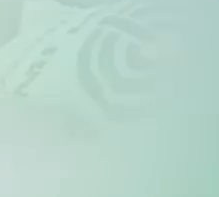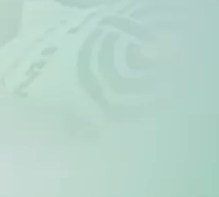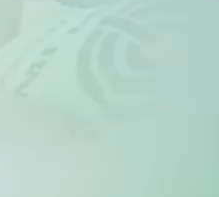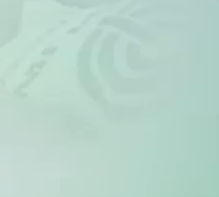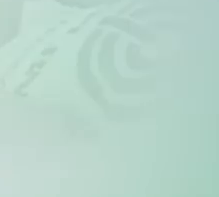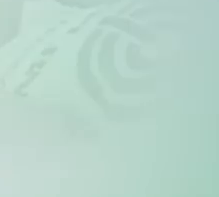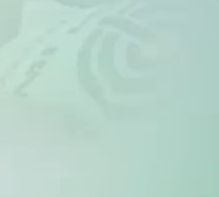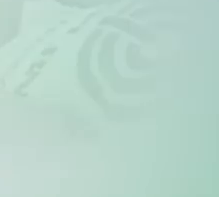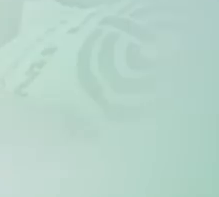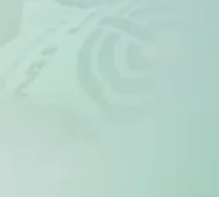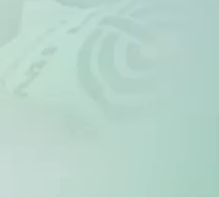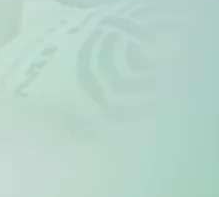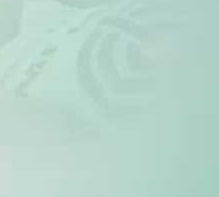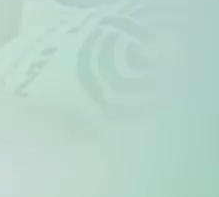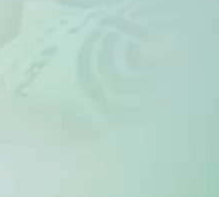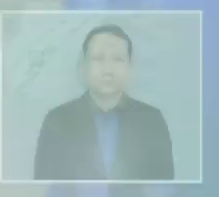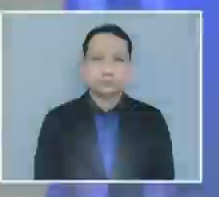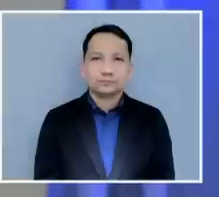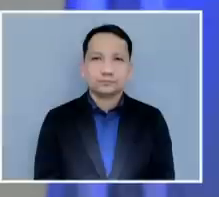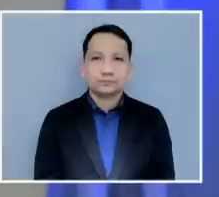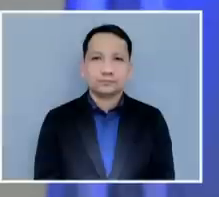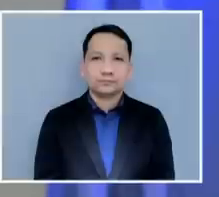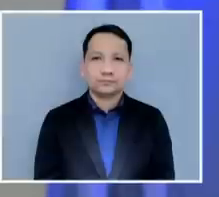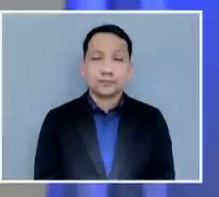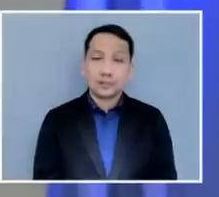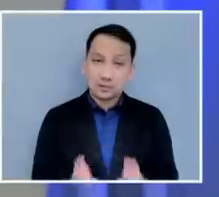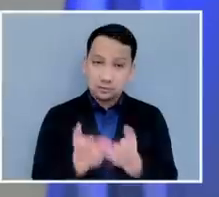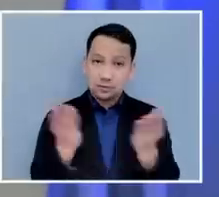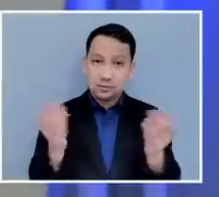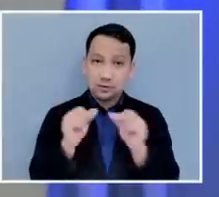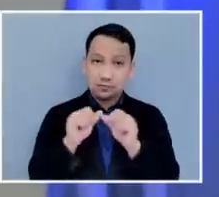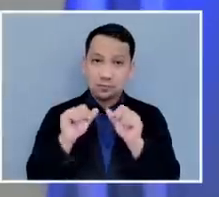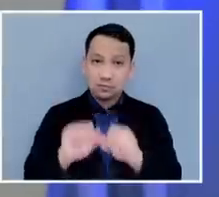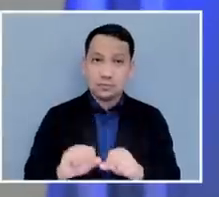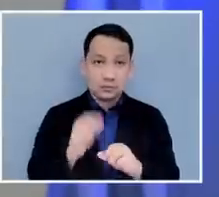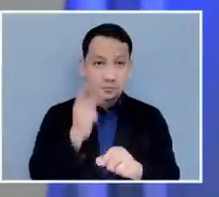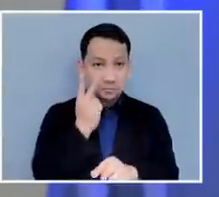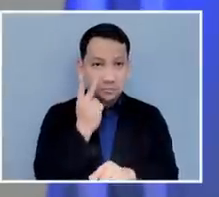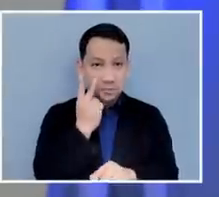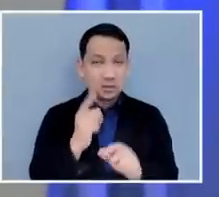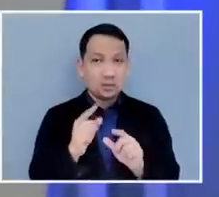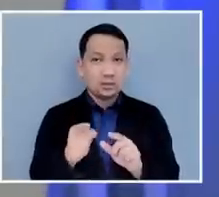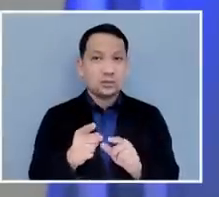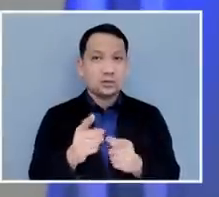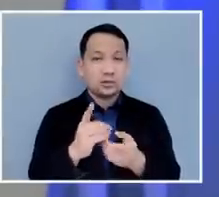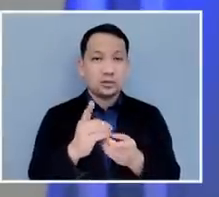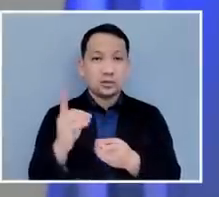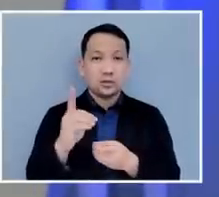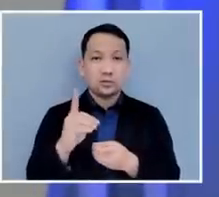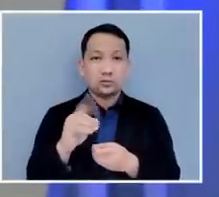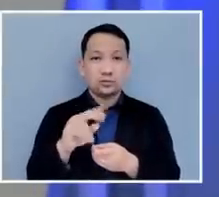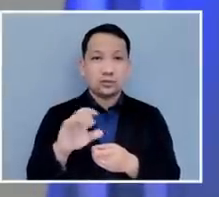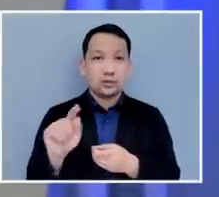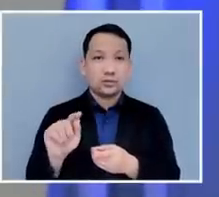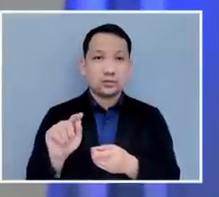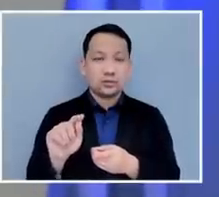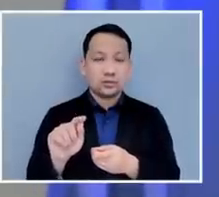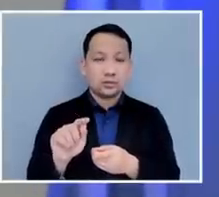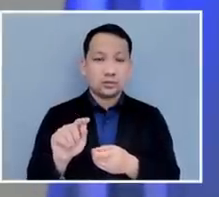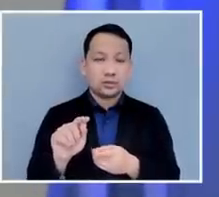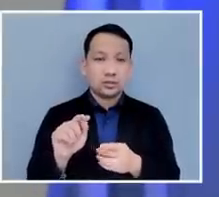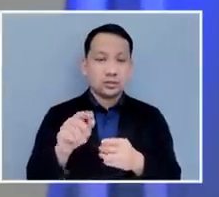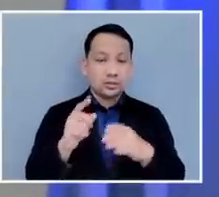para makapag-donate. Maaari ninyong makita ang mga donation channels sa official page ng